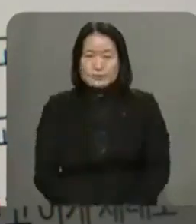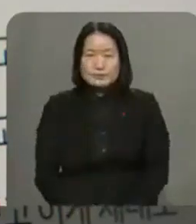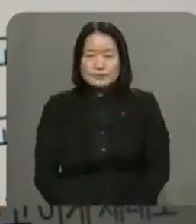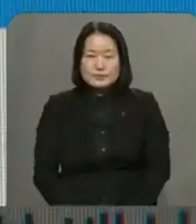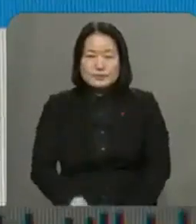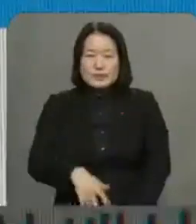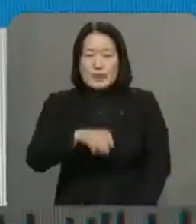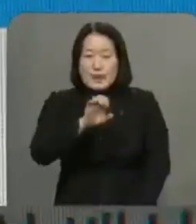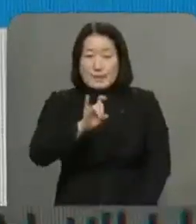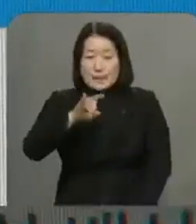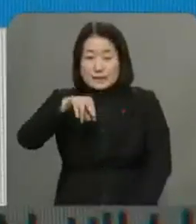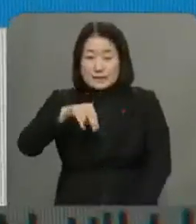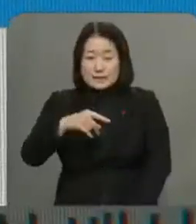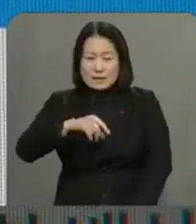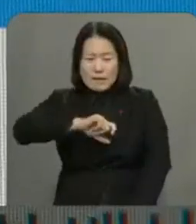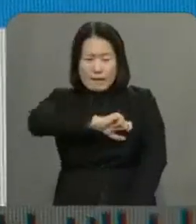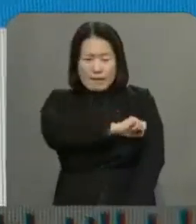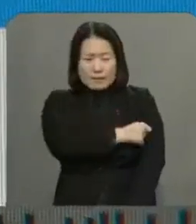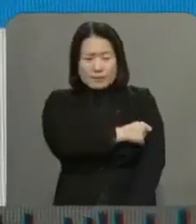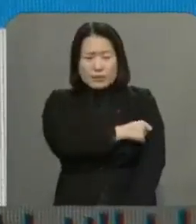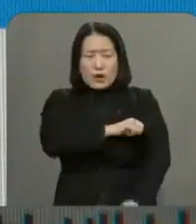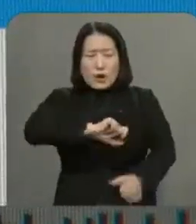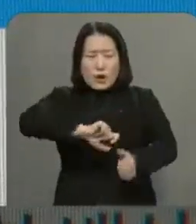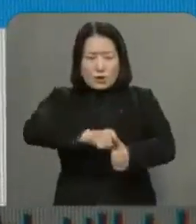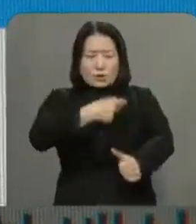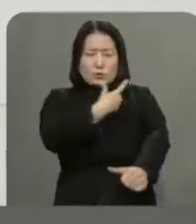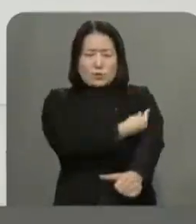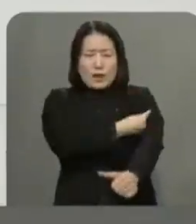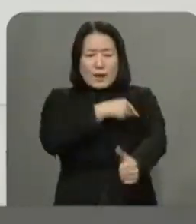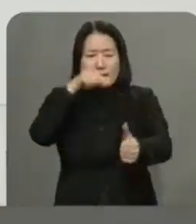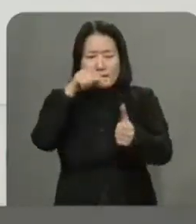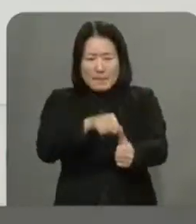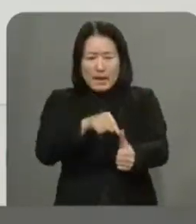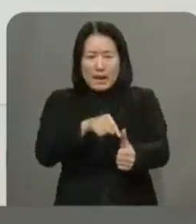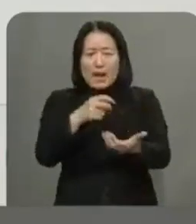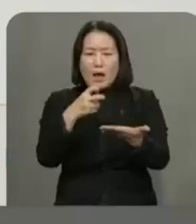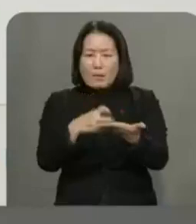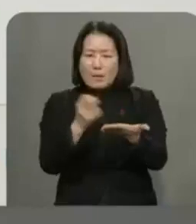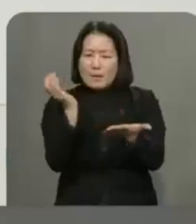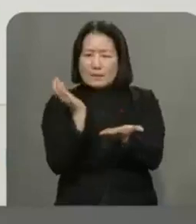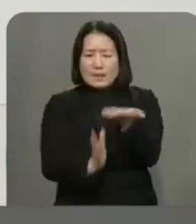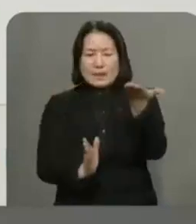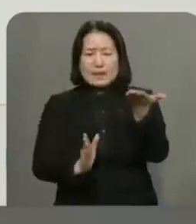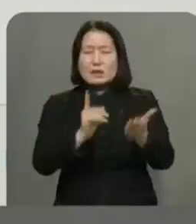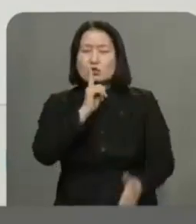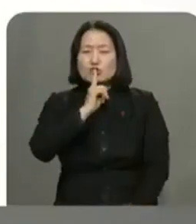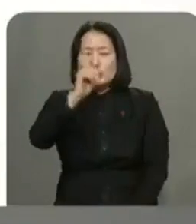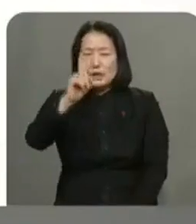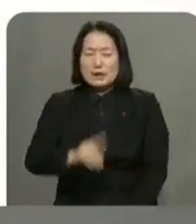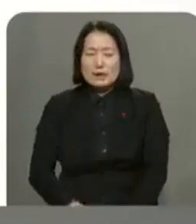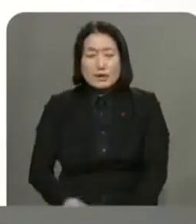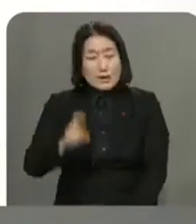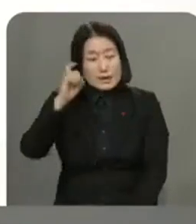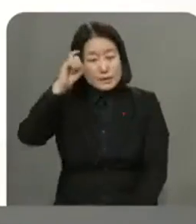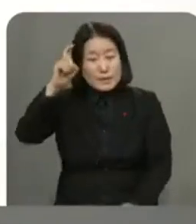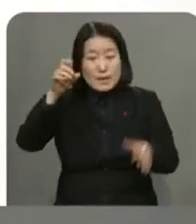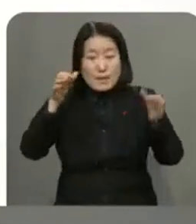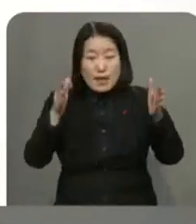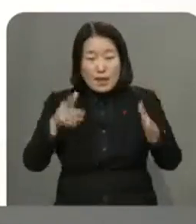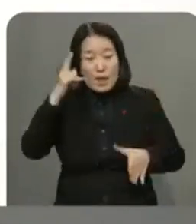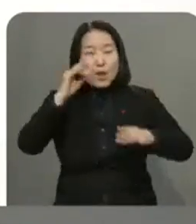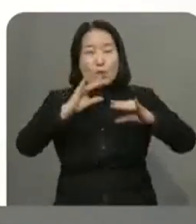백신접종을 강제하는 것으로 헌법에 어긋나는 위헌 정책 이라고 주장합니다 게시 10여일 만에 동 의자가